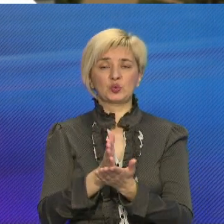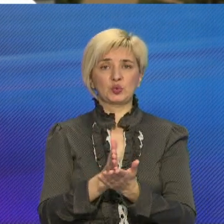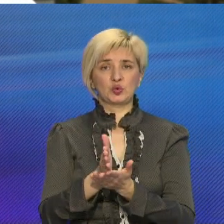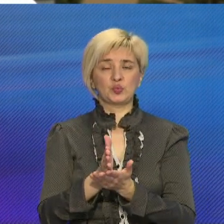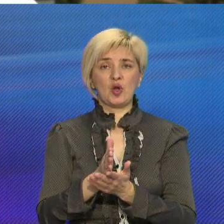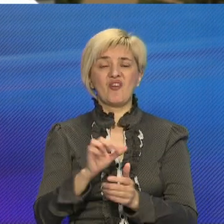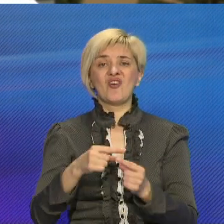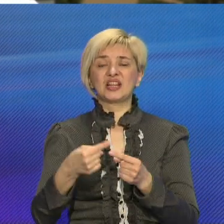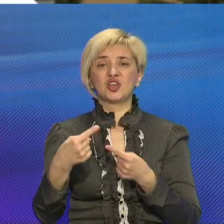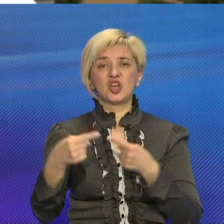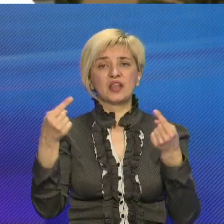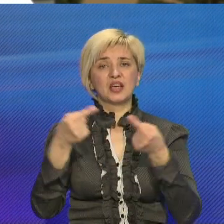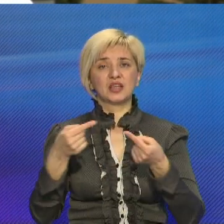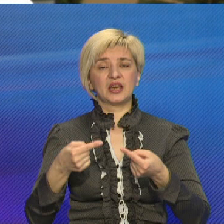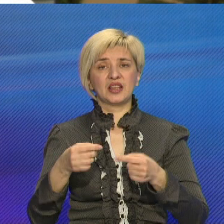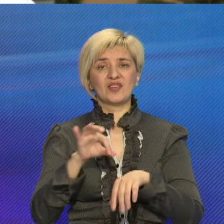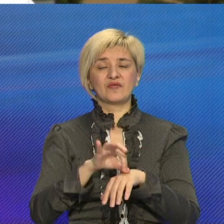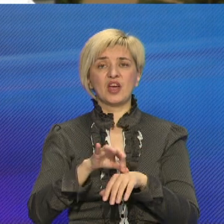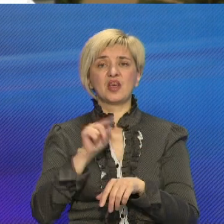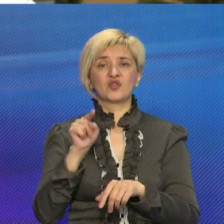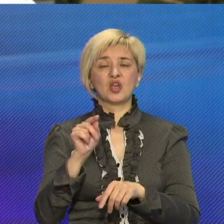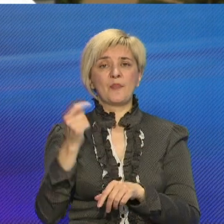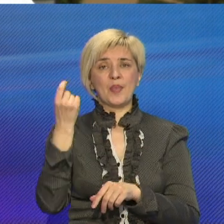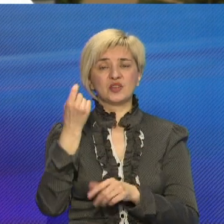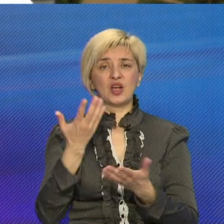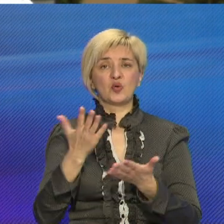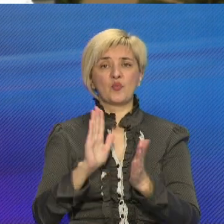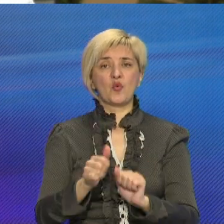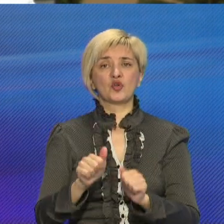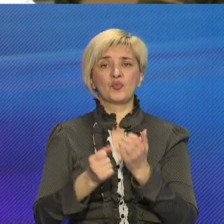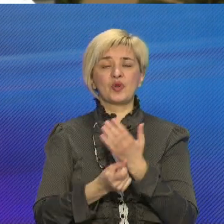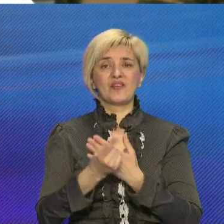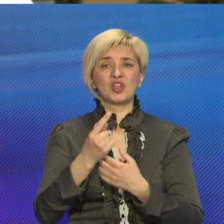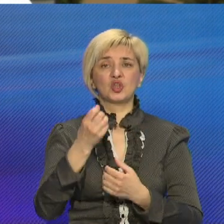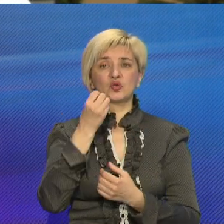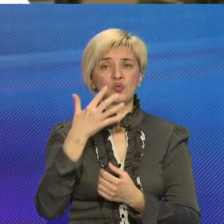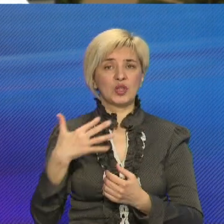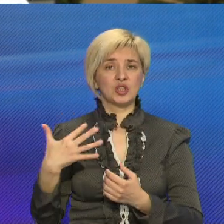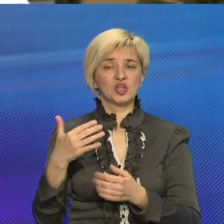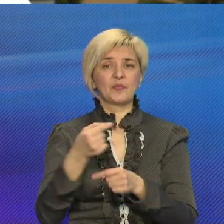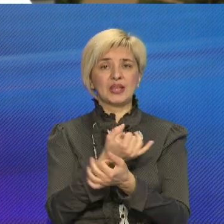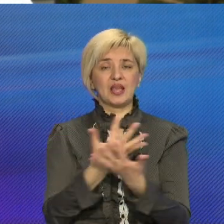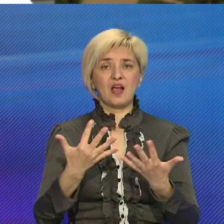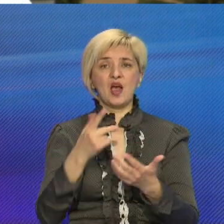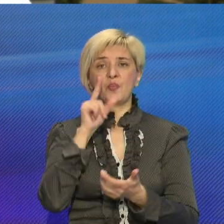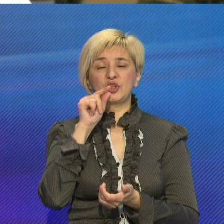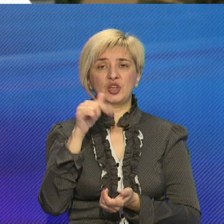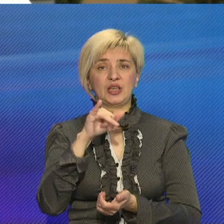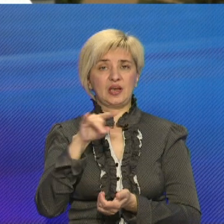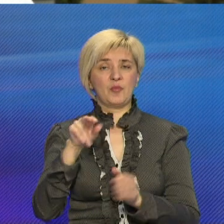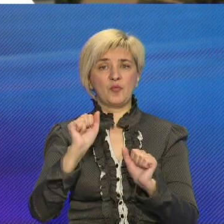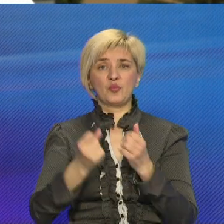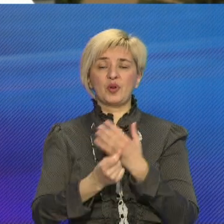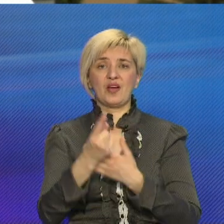от конкретного заболевания, допустим, того же бешенства, которое может там проявиться там слюнотечением и так далее, птичий грипп у птиц может проявляться по-разному.